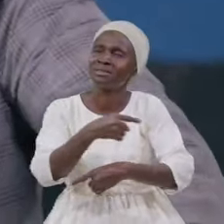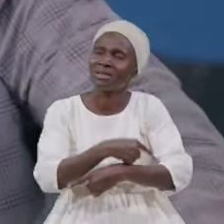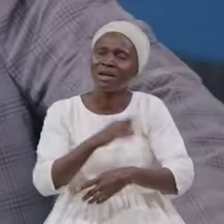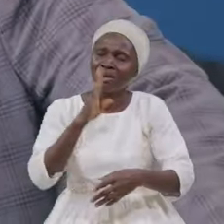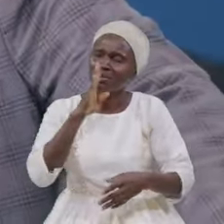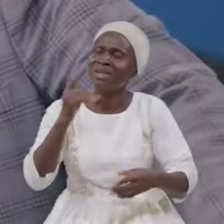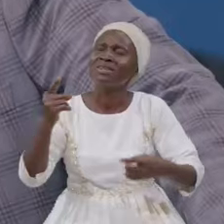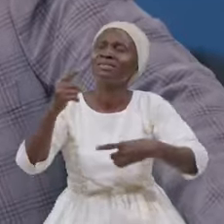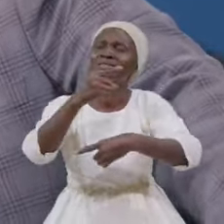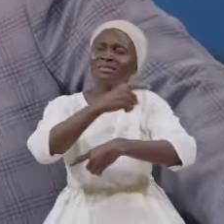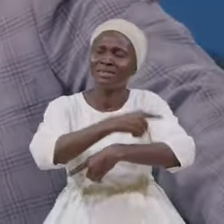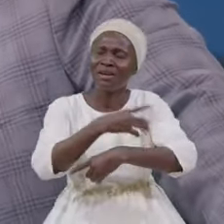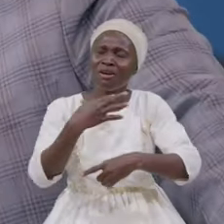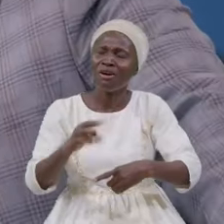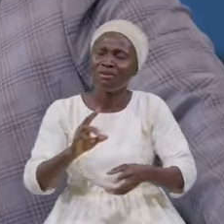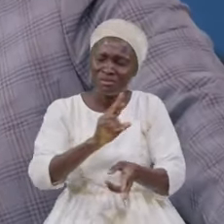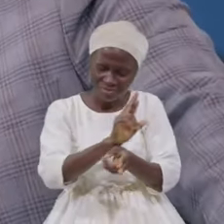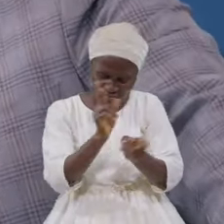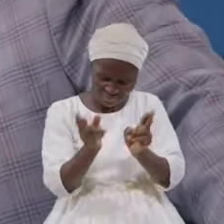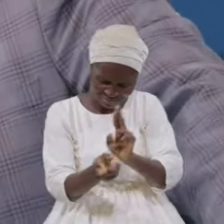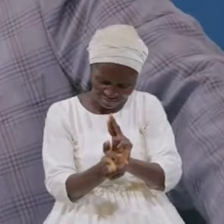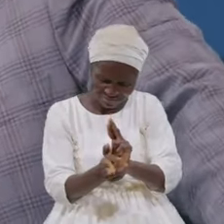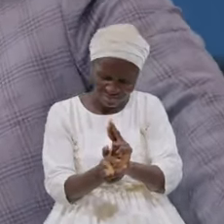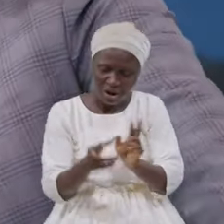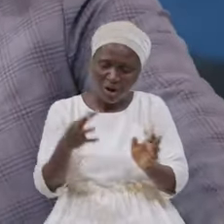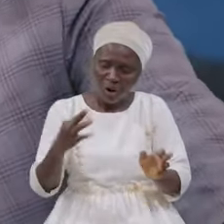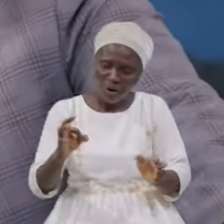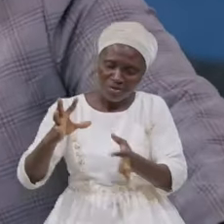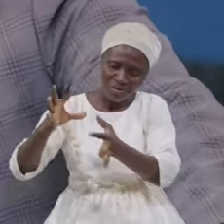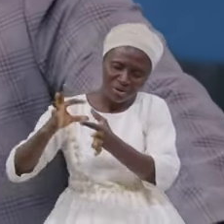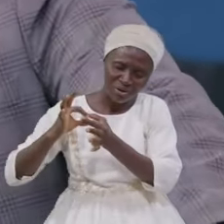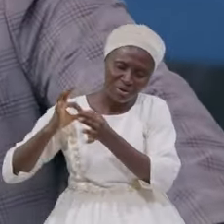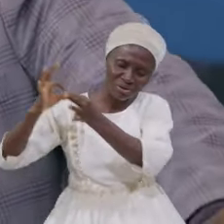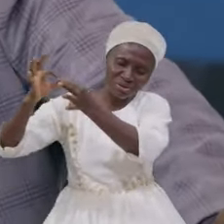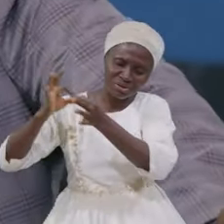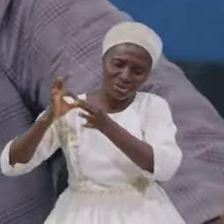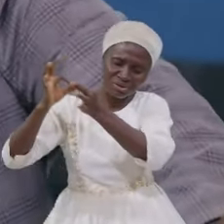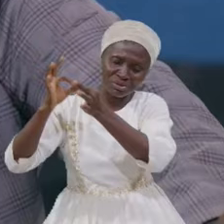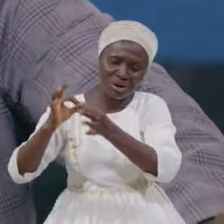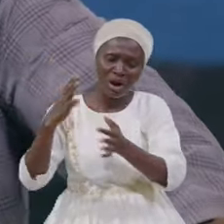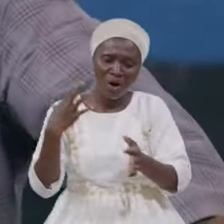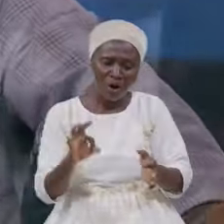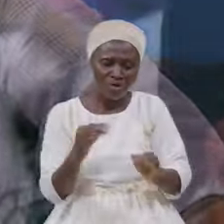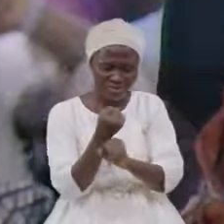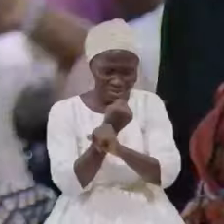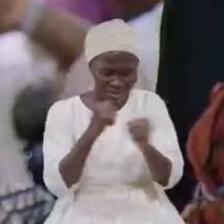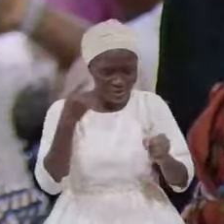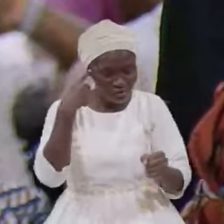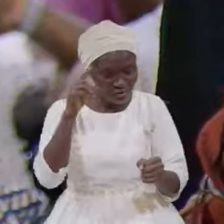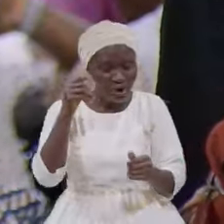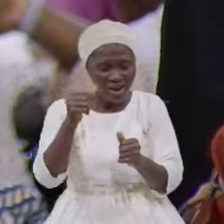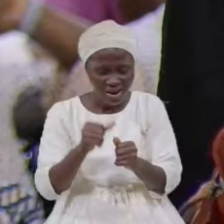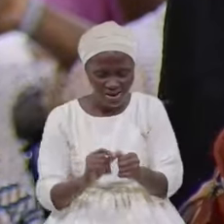la repentance, de la réconciliation, du salut pour chacun au nom de